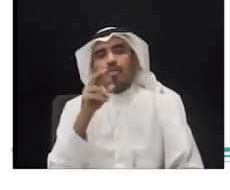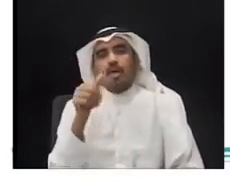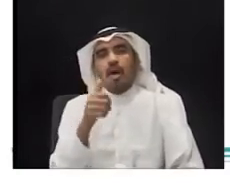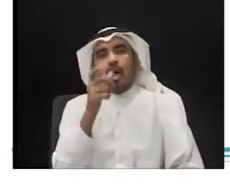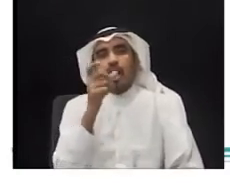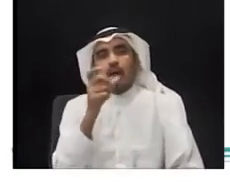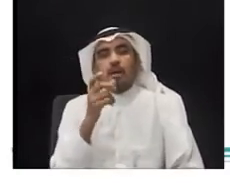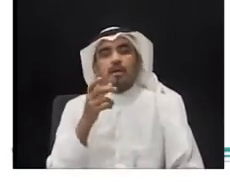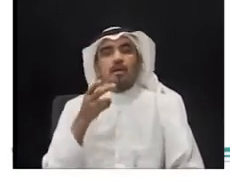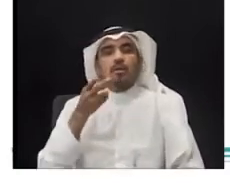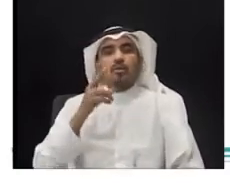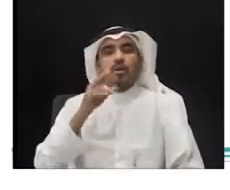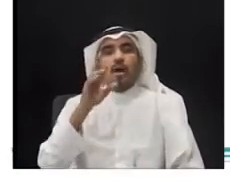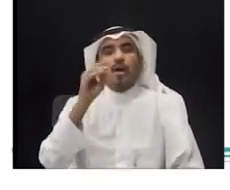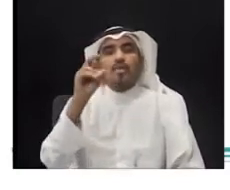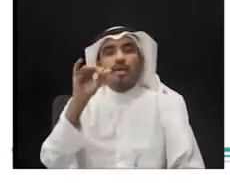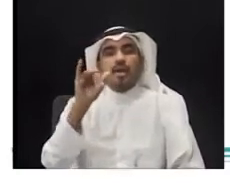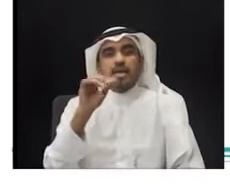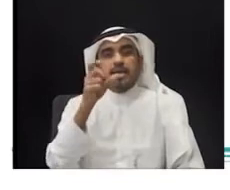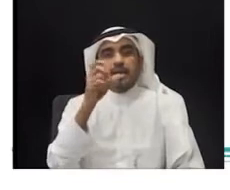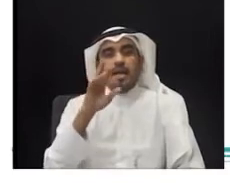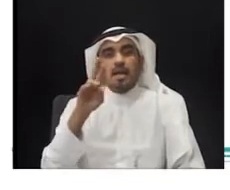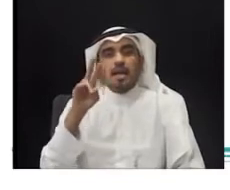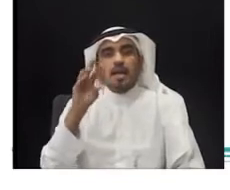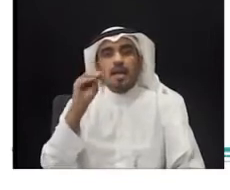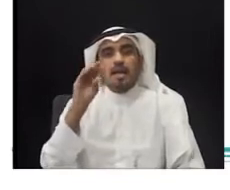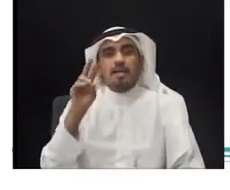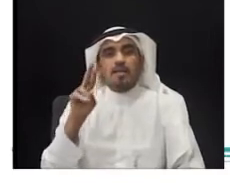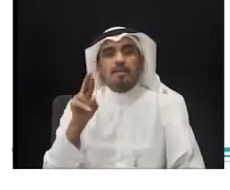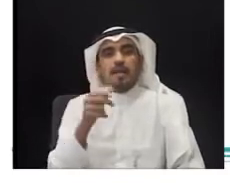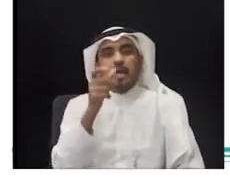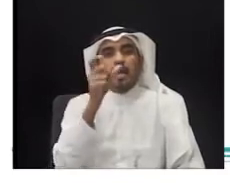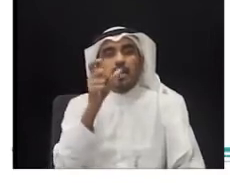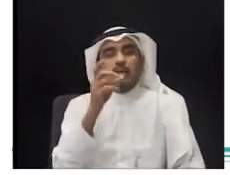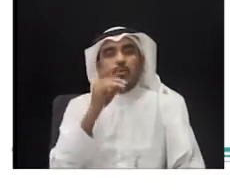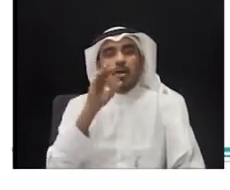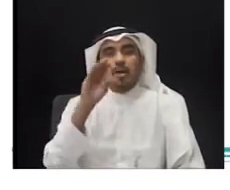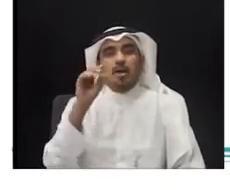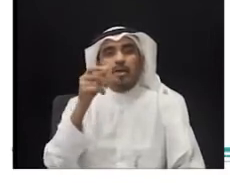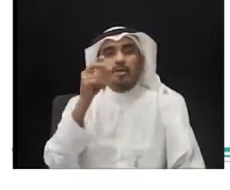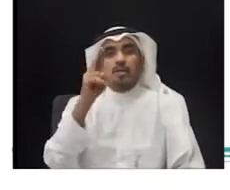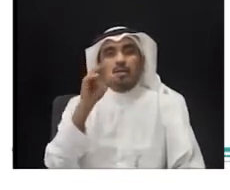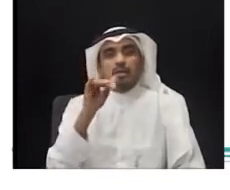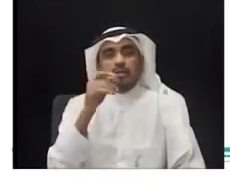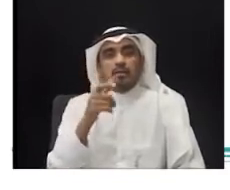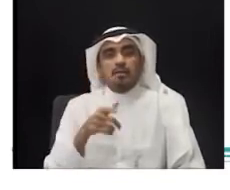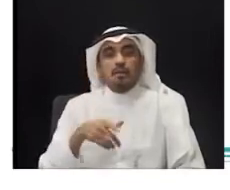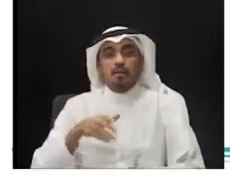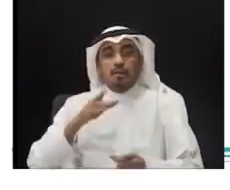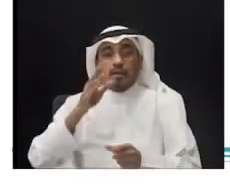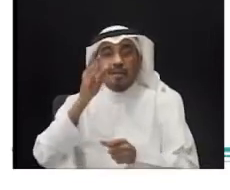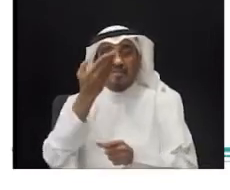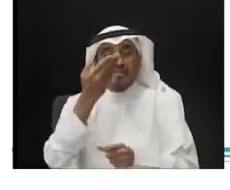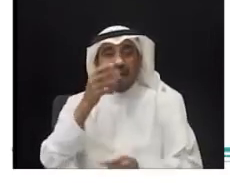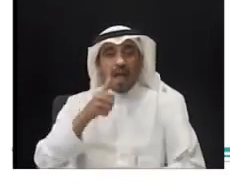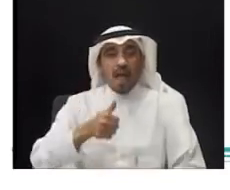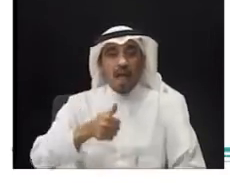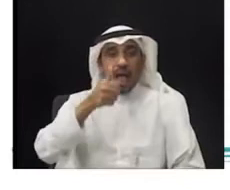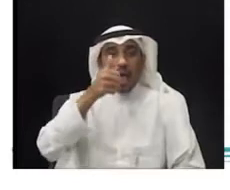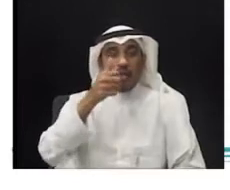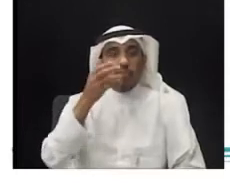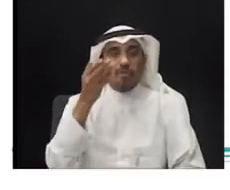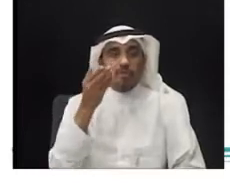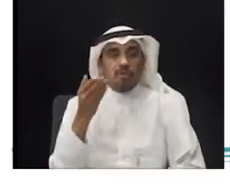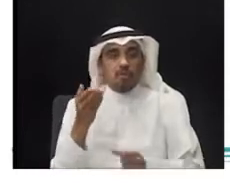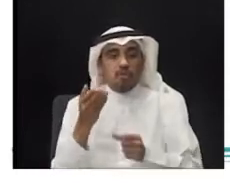وهي هذان وهذين، هاتان وهاتين، رفعا بالألف ونصبا